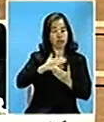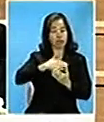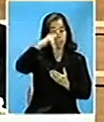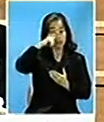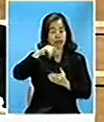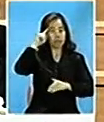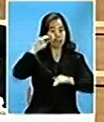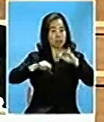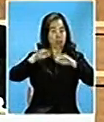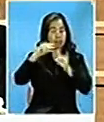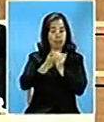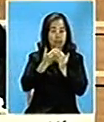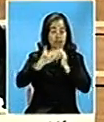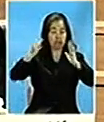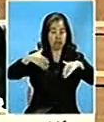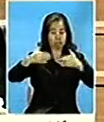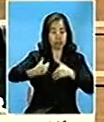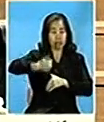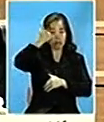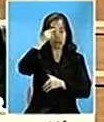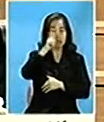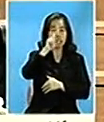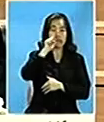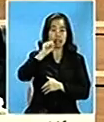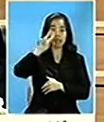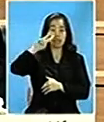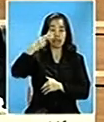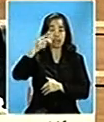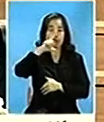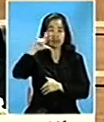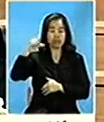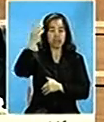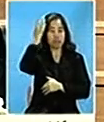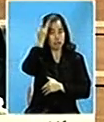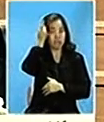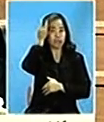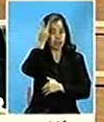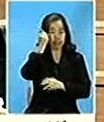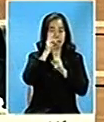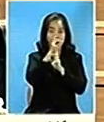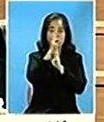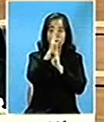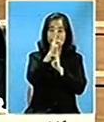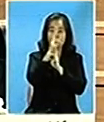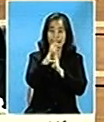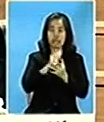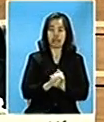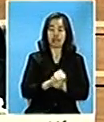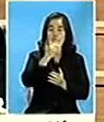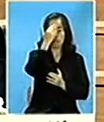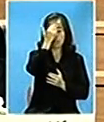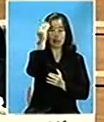พิ่มอีก 120,000 ล้านบาทก็เป็นเรื่องที่จะต้องกระทำการด้วยความระมัดระวังโดยเฉพาะอย่